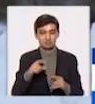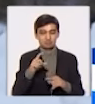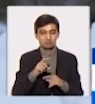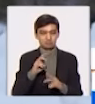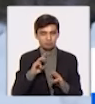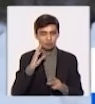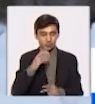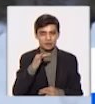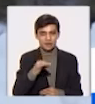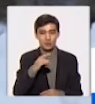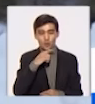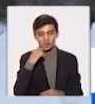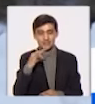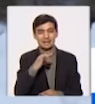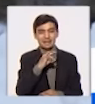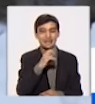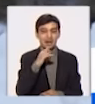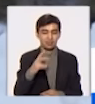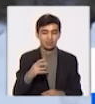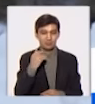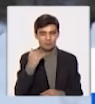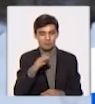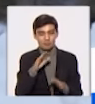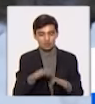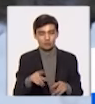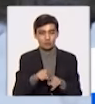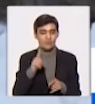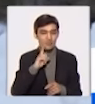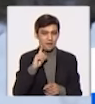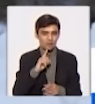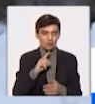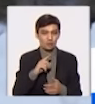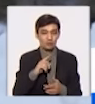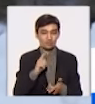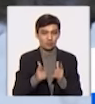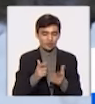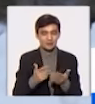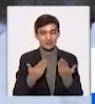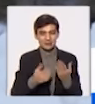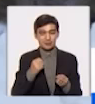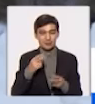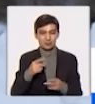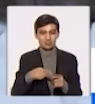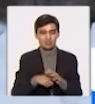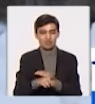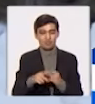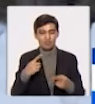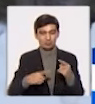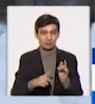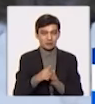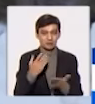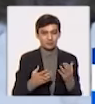ОПЕК елдерінің Ресей мен Иранды тұралатуға бағытталған уақытша шешімі ме, әлде ұзақ мерзімдік дағдарыстың бастауы ма? Ол